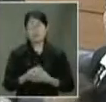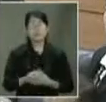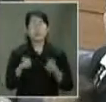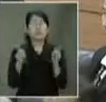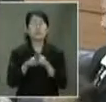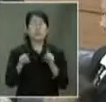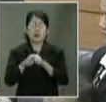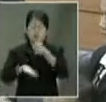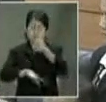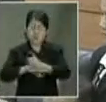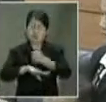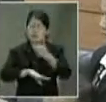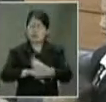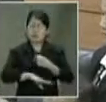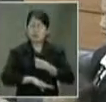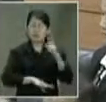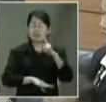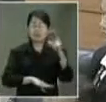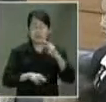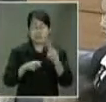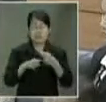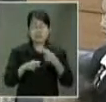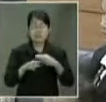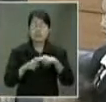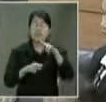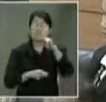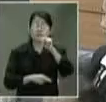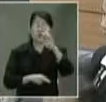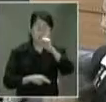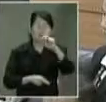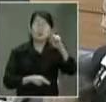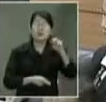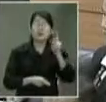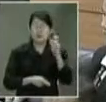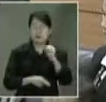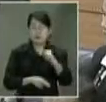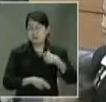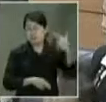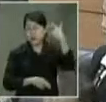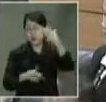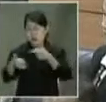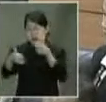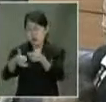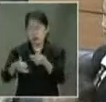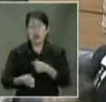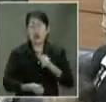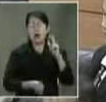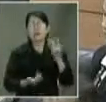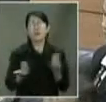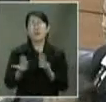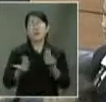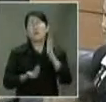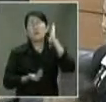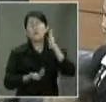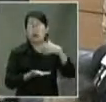ธิมีข่าวจากลูกชายว่ามีคนเสื้อสีน้ำเงินได้ประโยชน์ซึ่งทุกฝ่